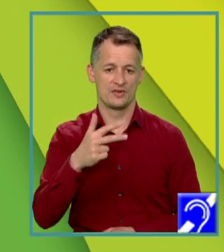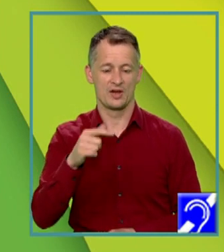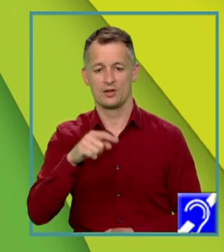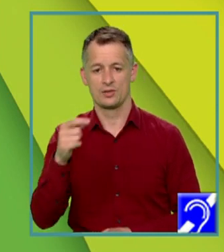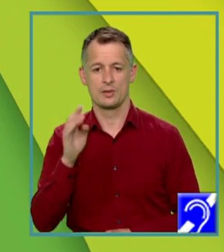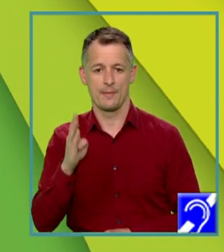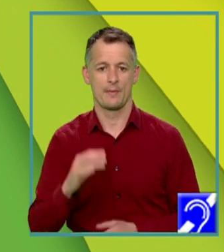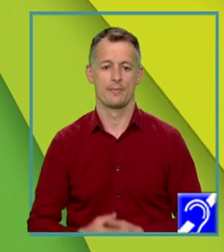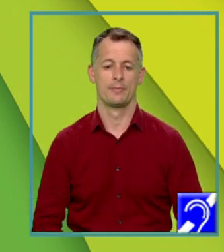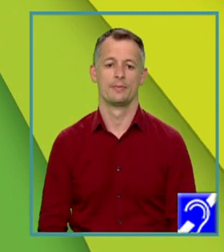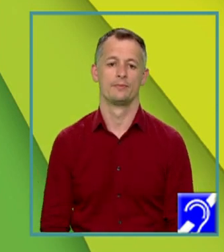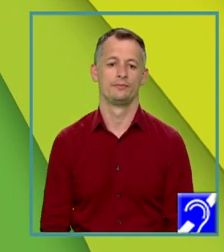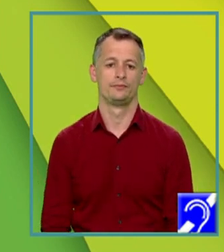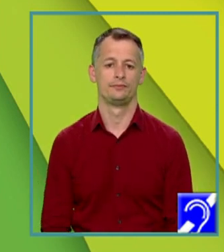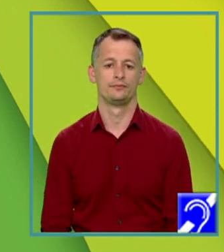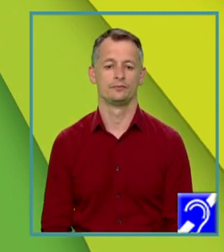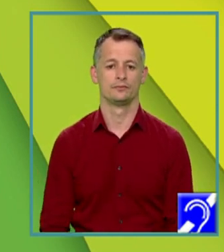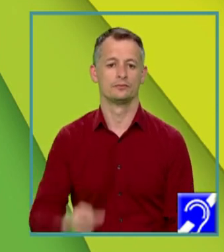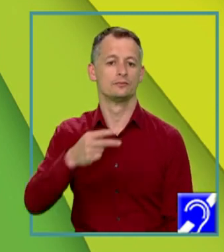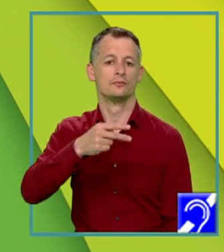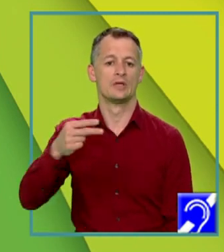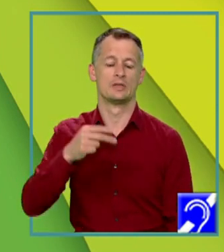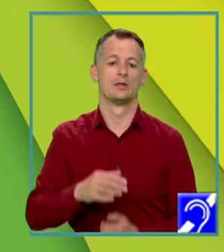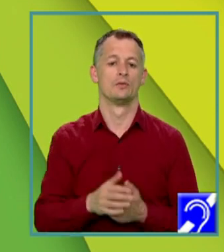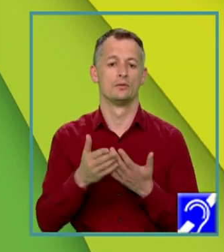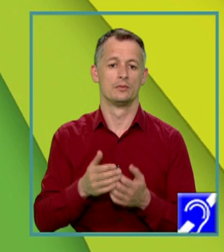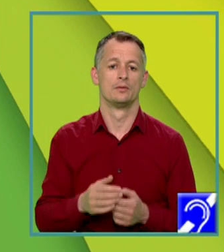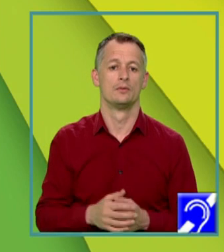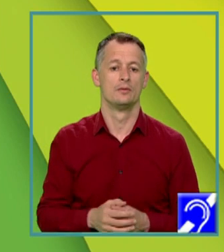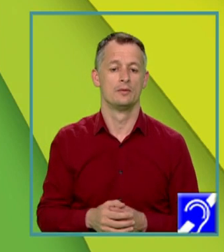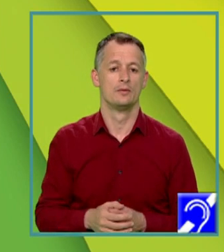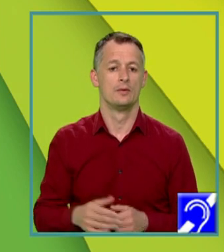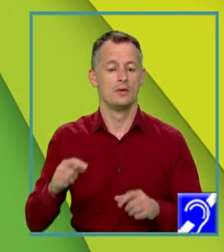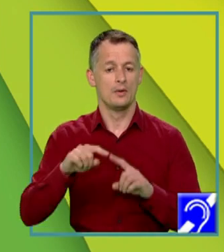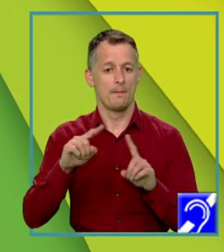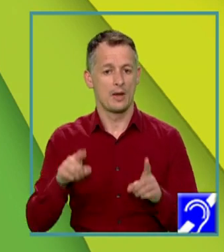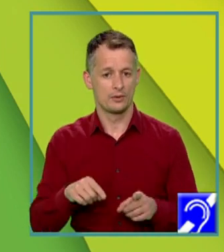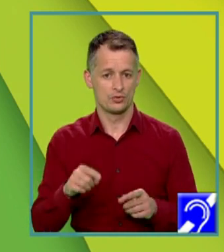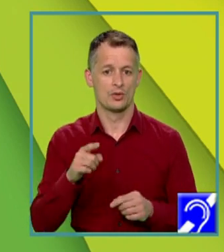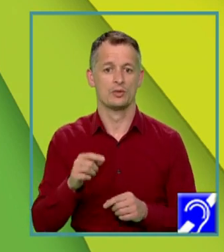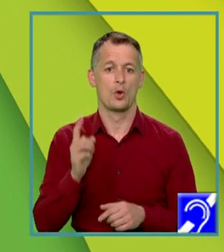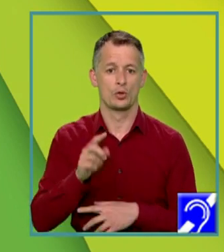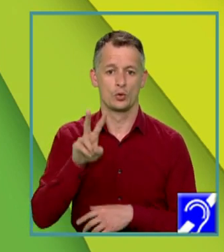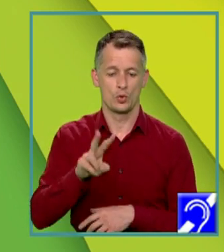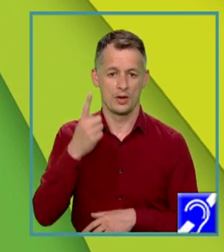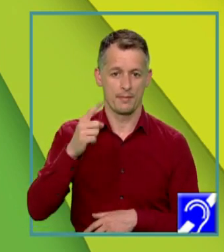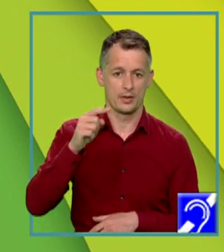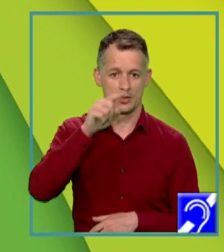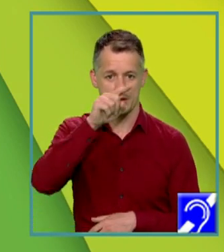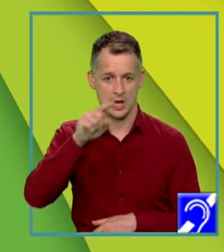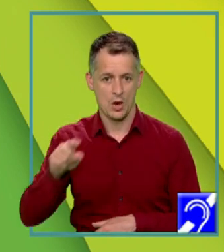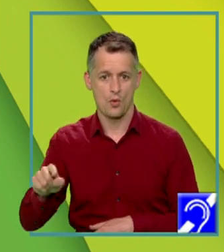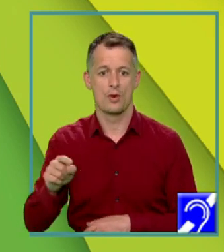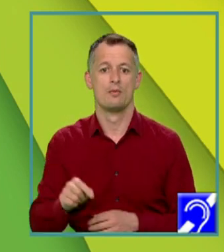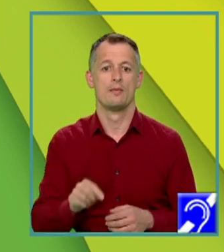elementele minus 3 și b egal cu matricea pătratică de ordinul 2 chiar pe diagonala